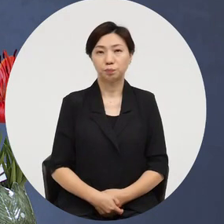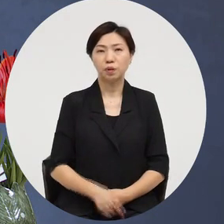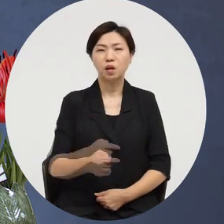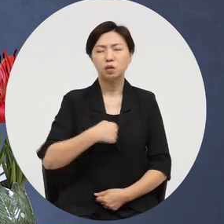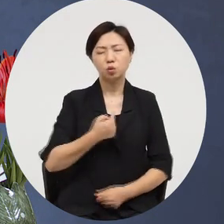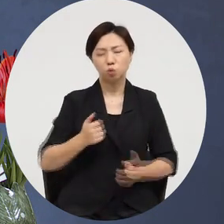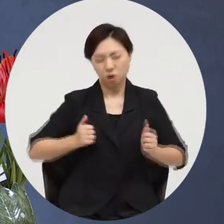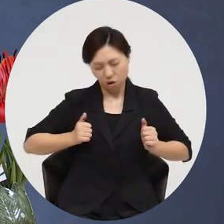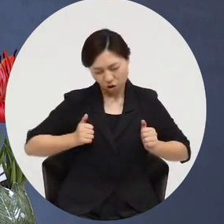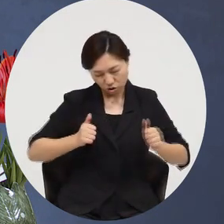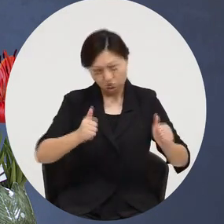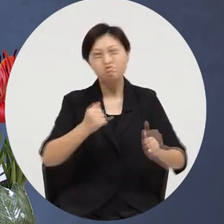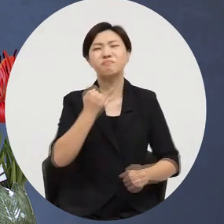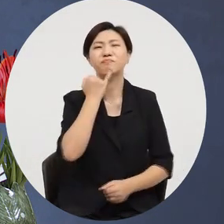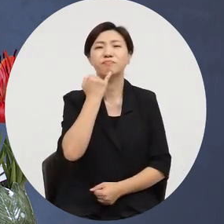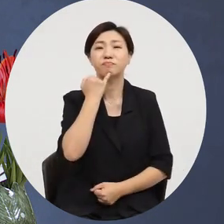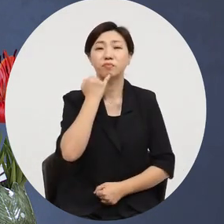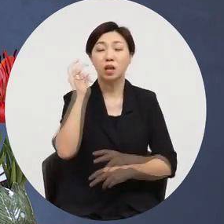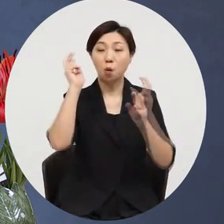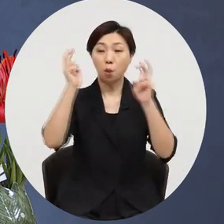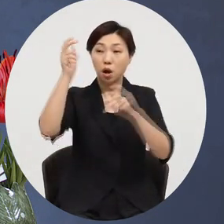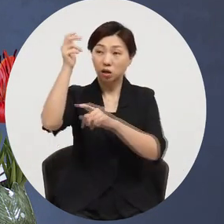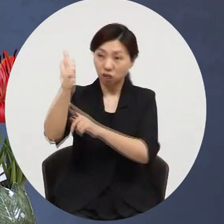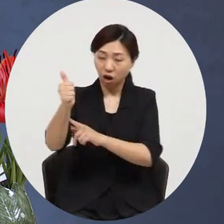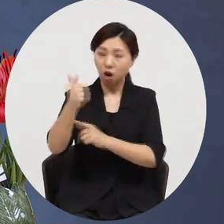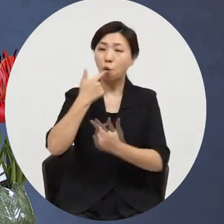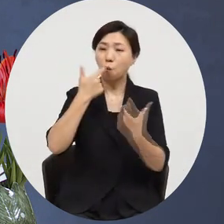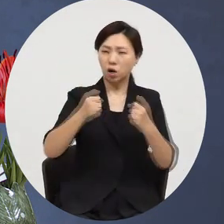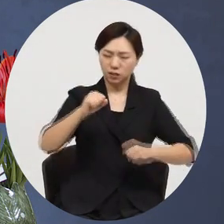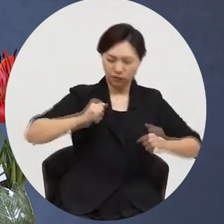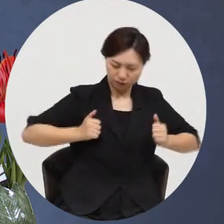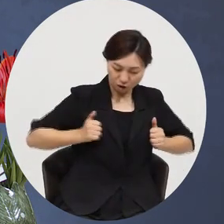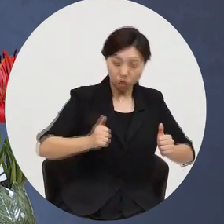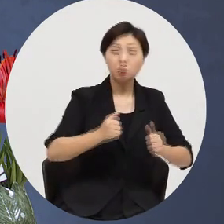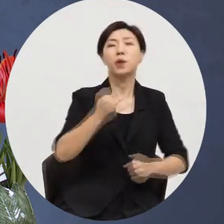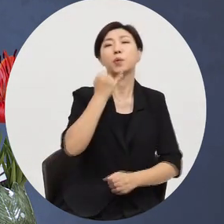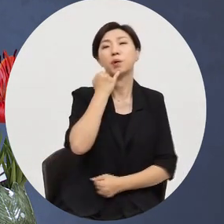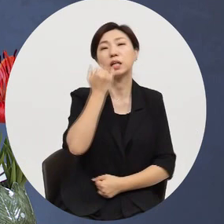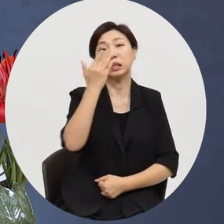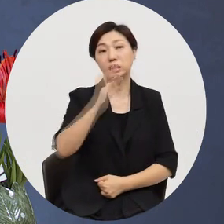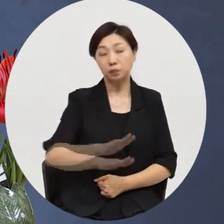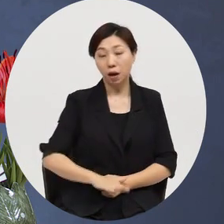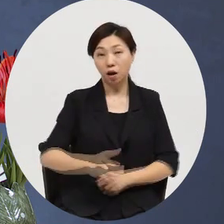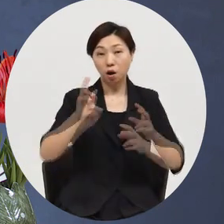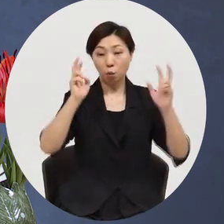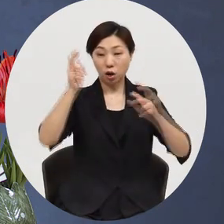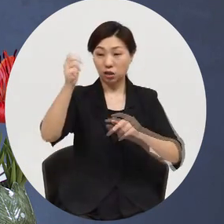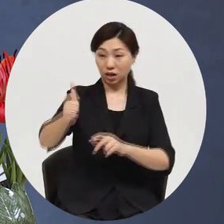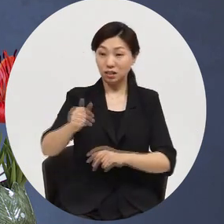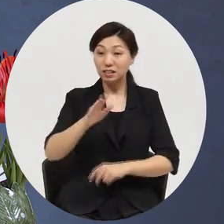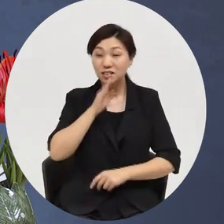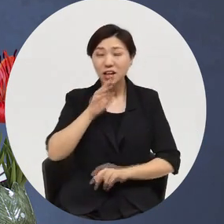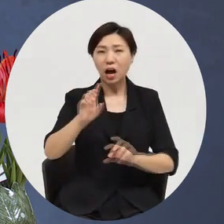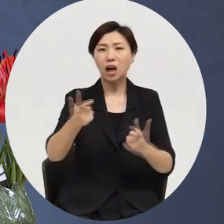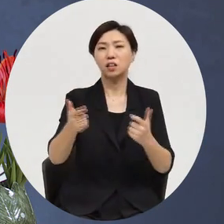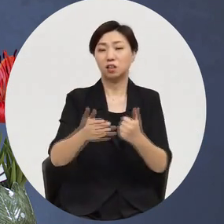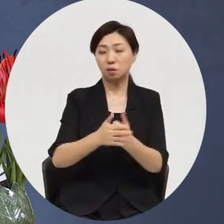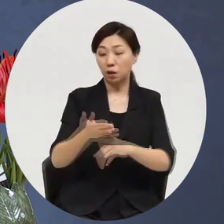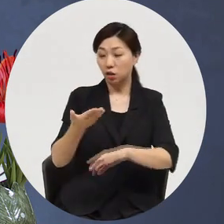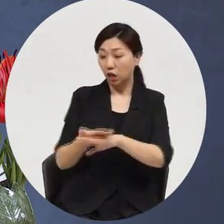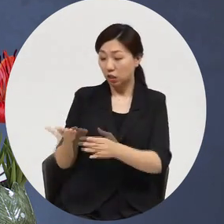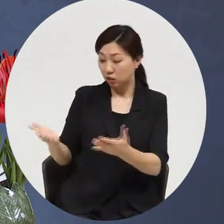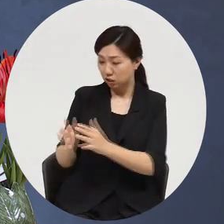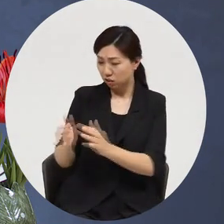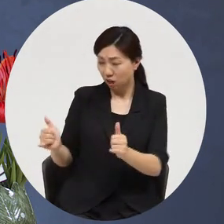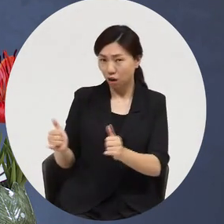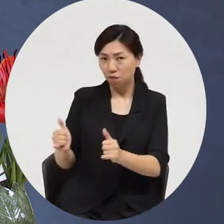응? 자기가 열심히 하는 건 괜찮아. 사장 마음을 가지고 하는 것도 괜찮은데 자기가 사장이 아니기 때문에 다른 종업원 보고 안 하는